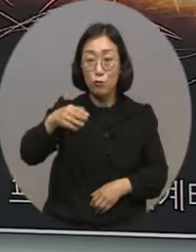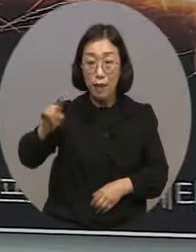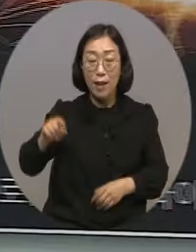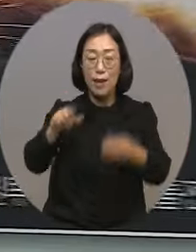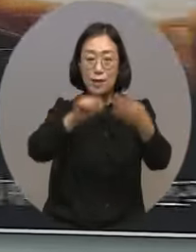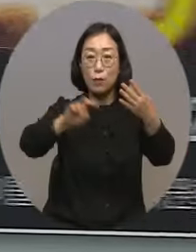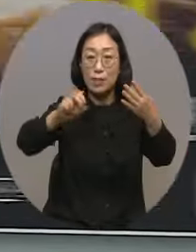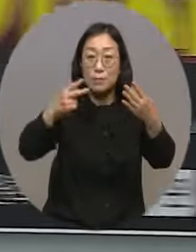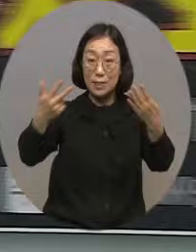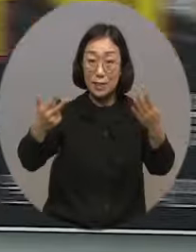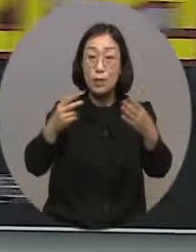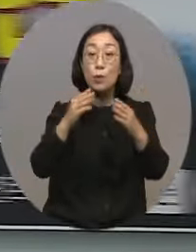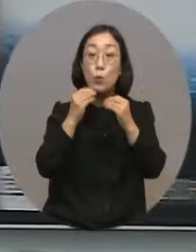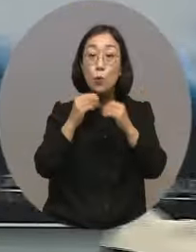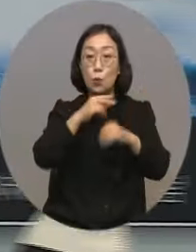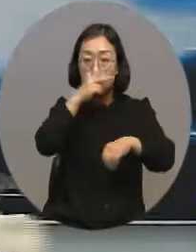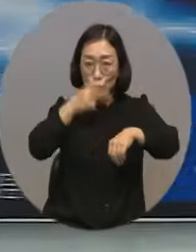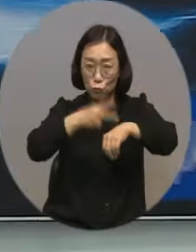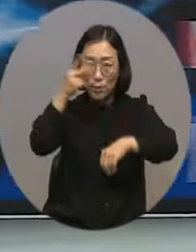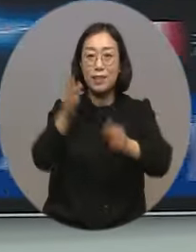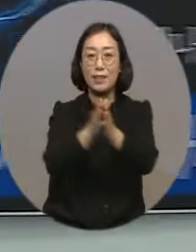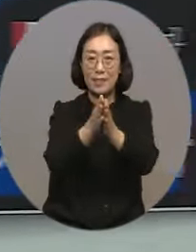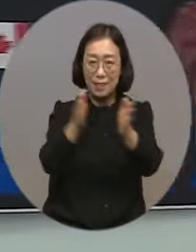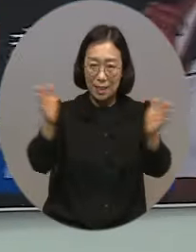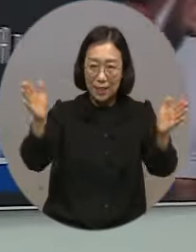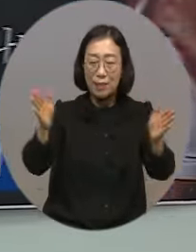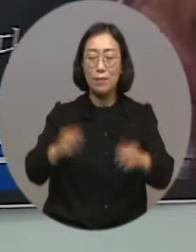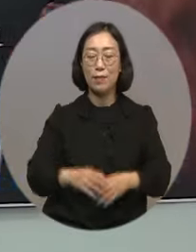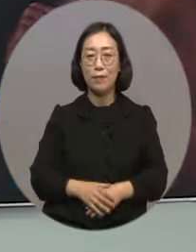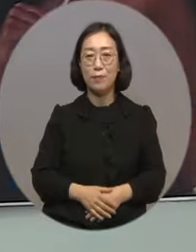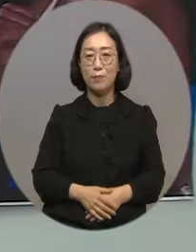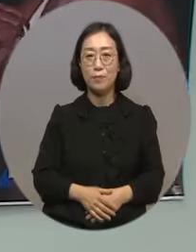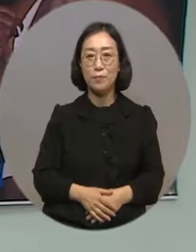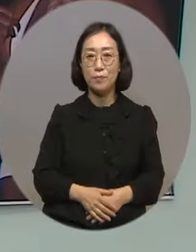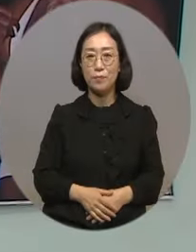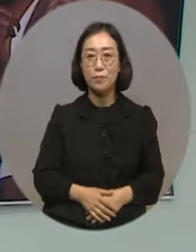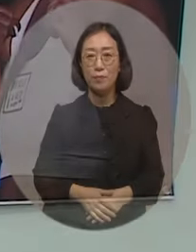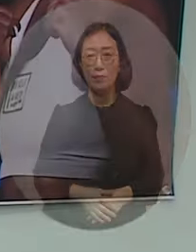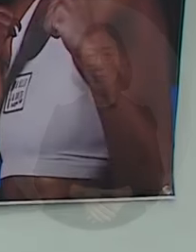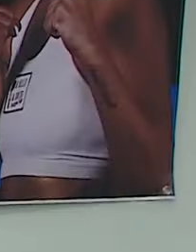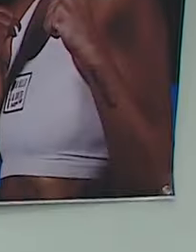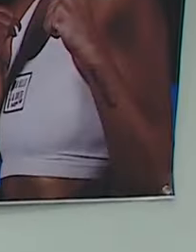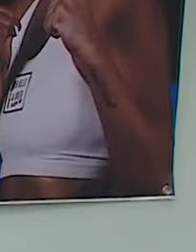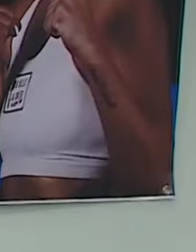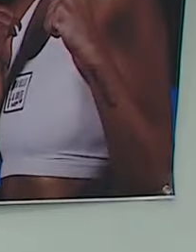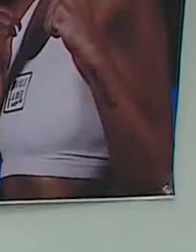27일 토요일 2시에 시작됩니다. 복지TV 뉴스 김은별입니다.